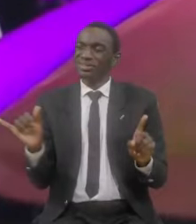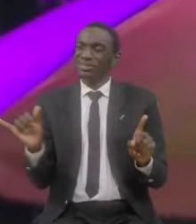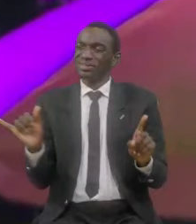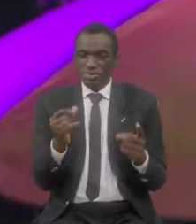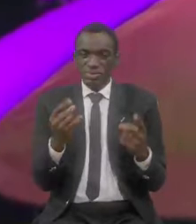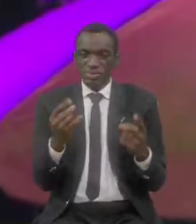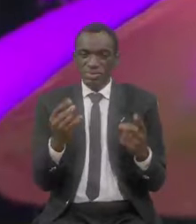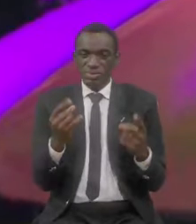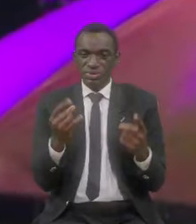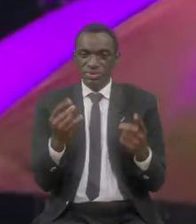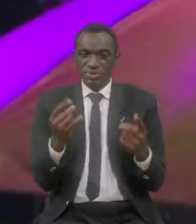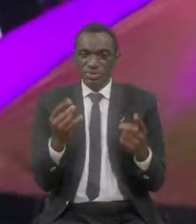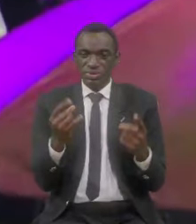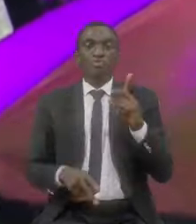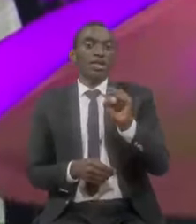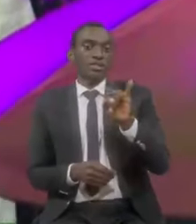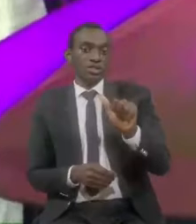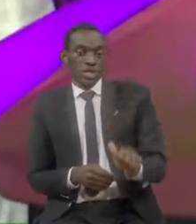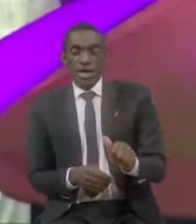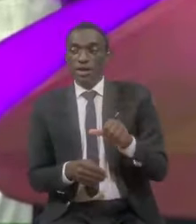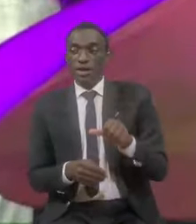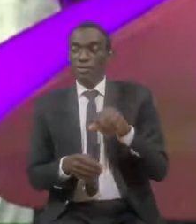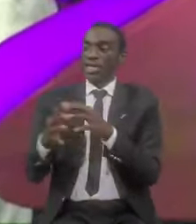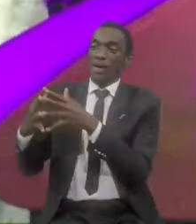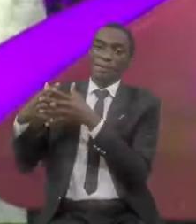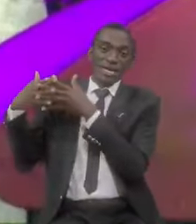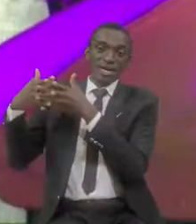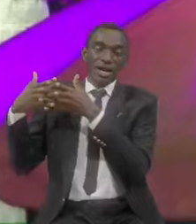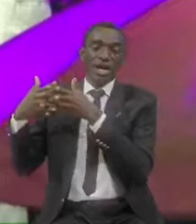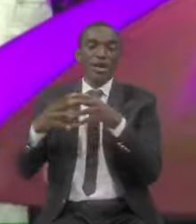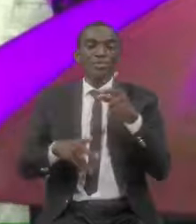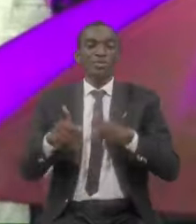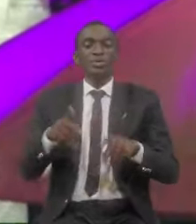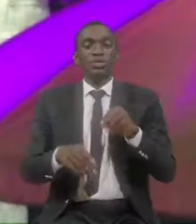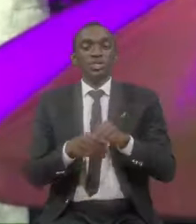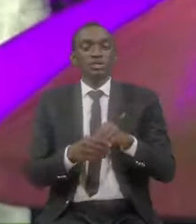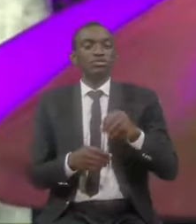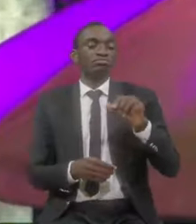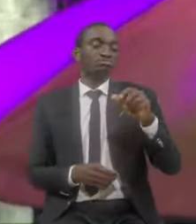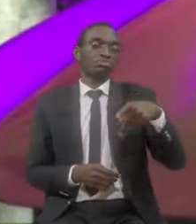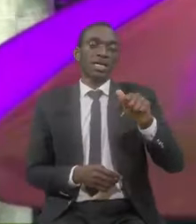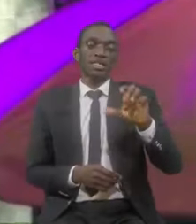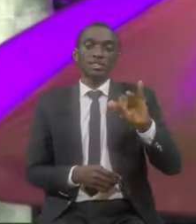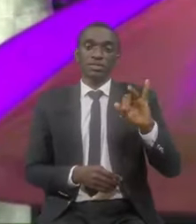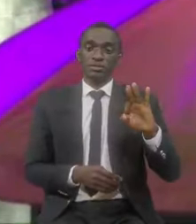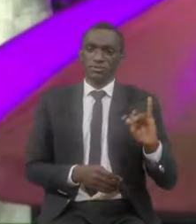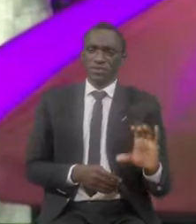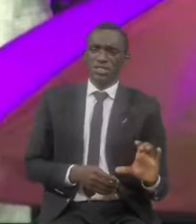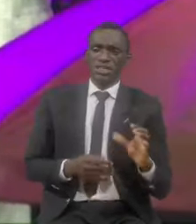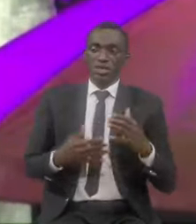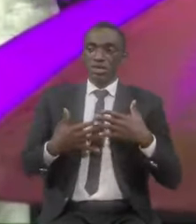Ceux qui sont en Asie, en Amérique, en Afrique, au